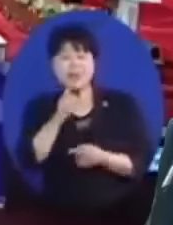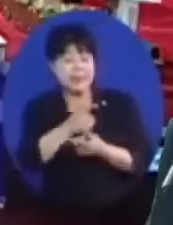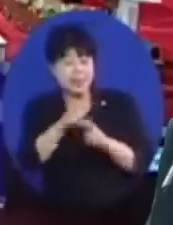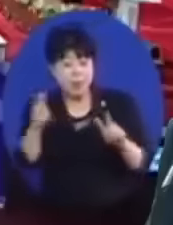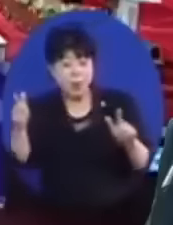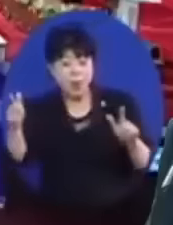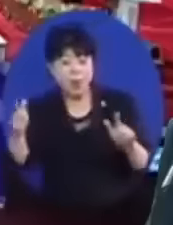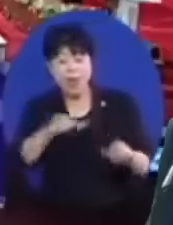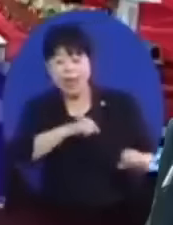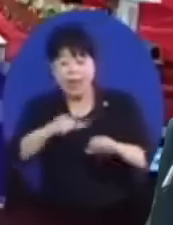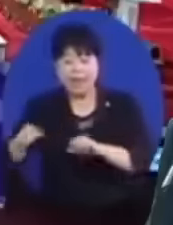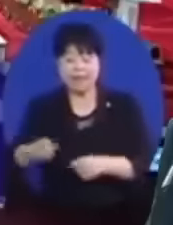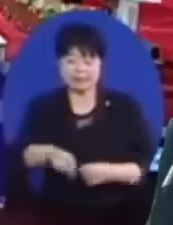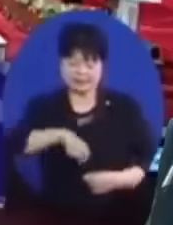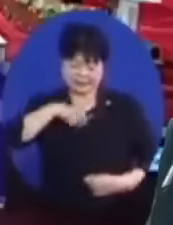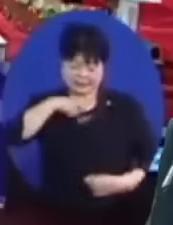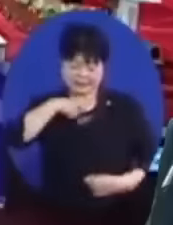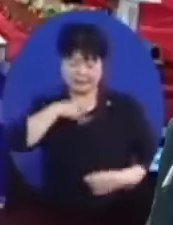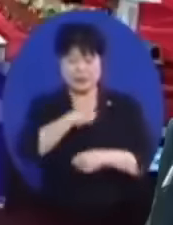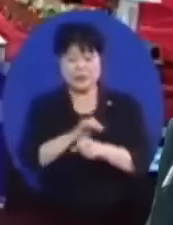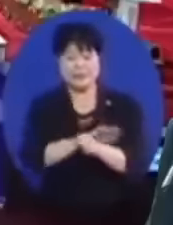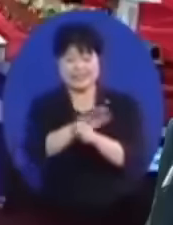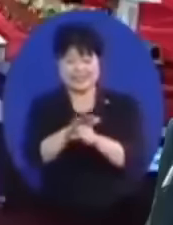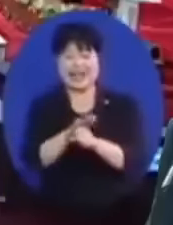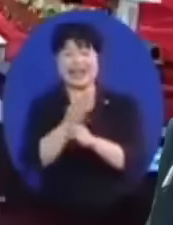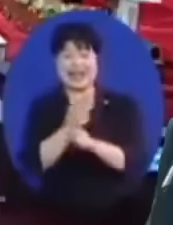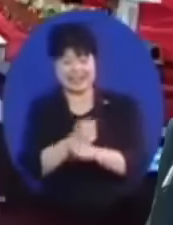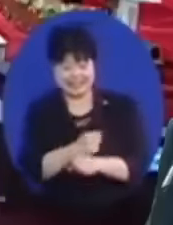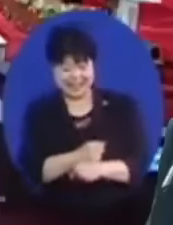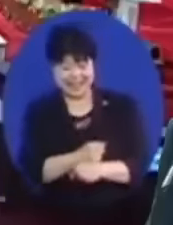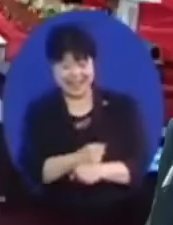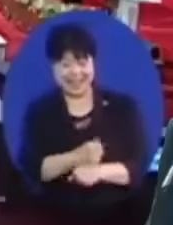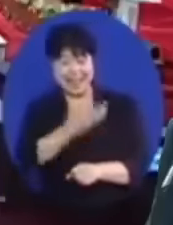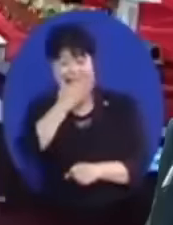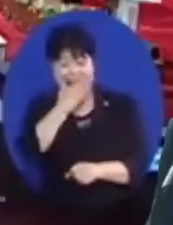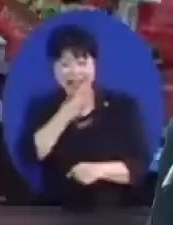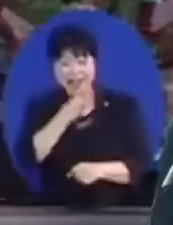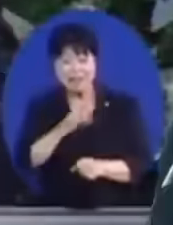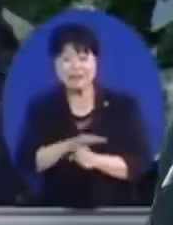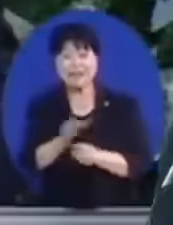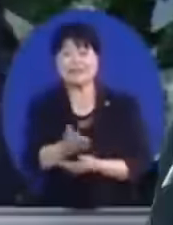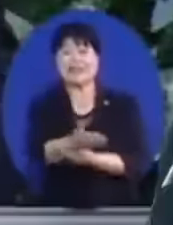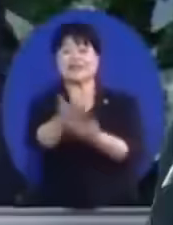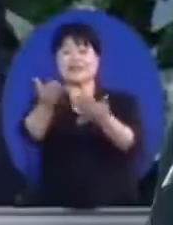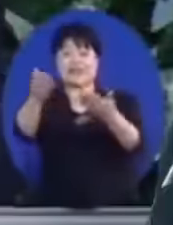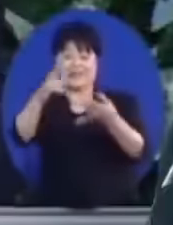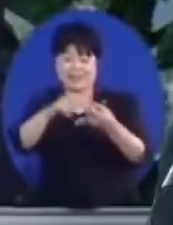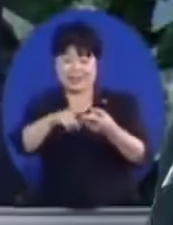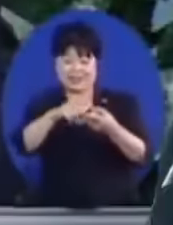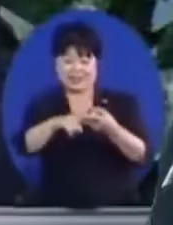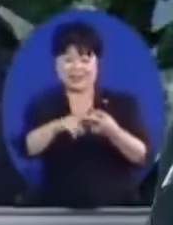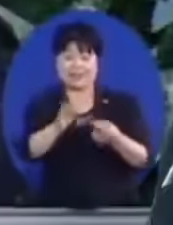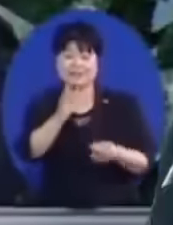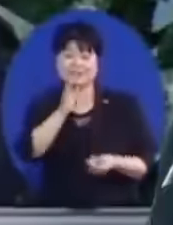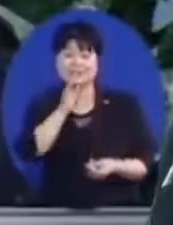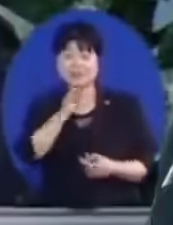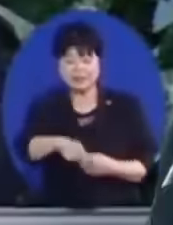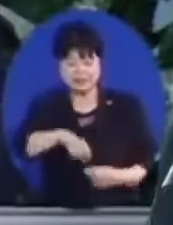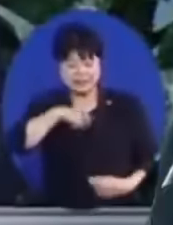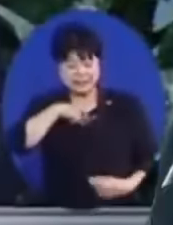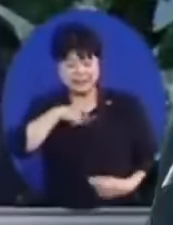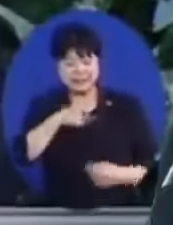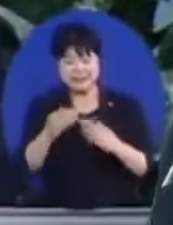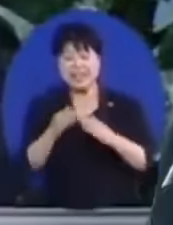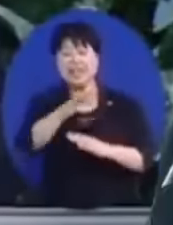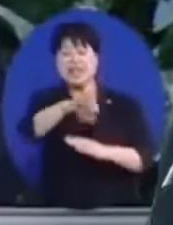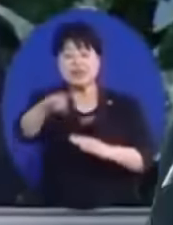말고 행함과 진실함으로 하자. 우리가 사랑과 행복 나누기 운동을 하는데 이것이 바로 진실로